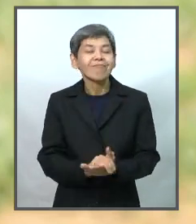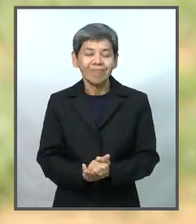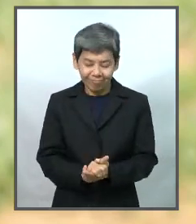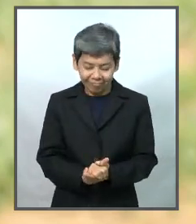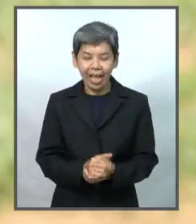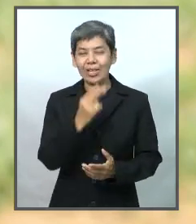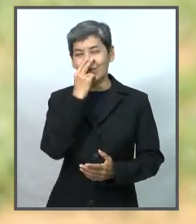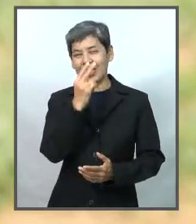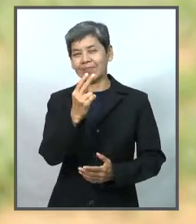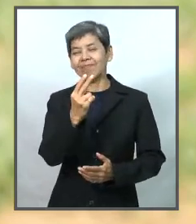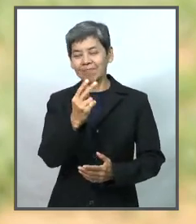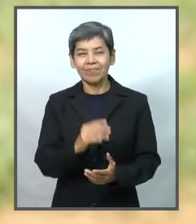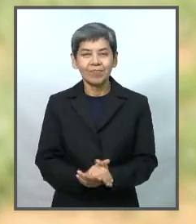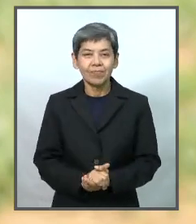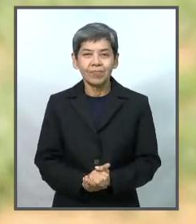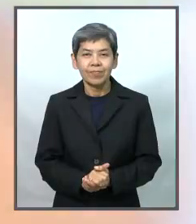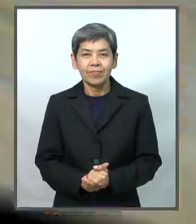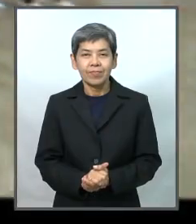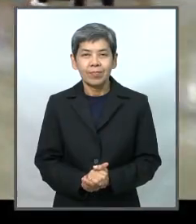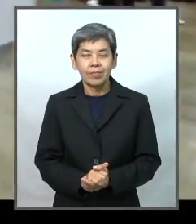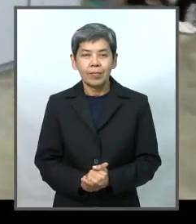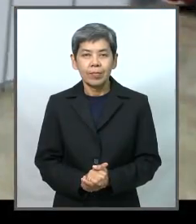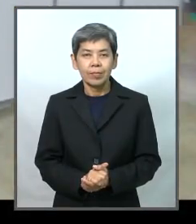ามชมแค่ไหนนะครับรับชมพร้อมผมได้เลยครับ